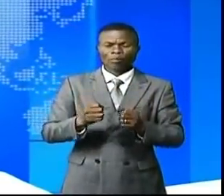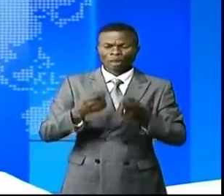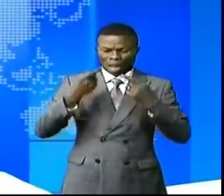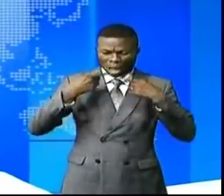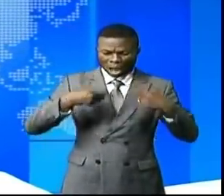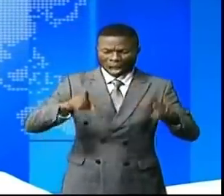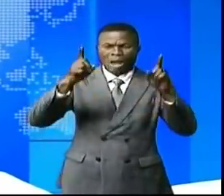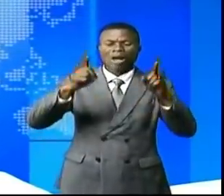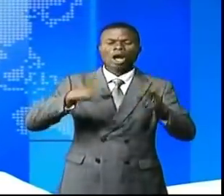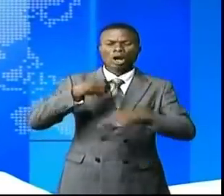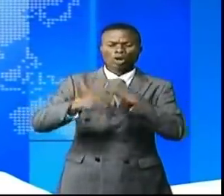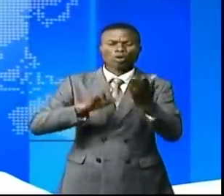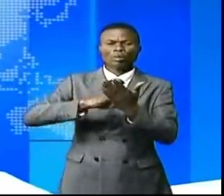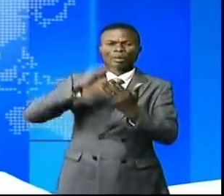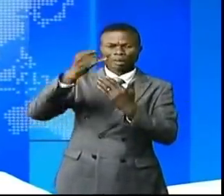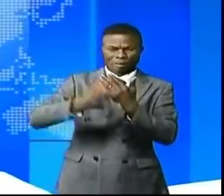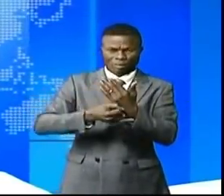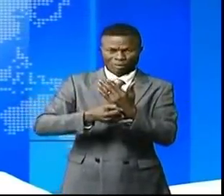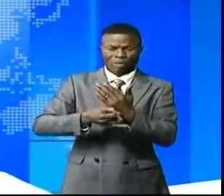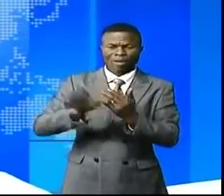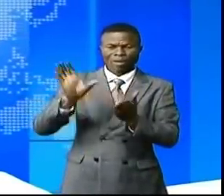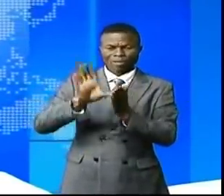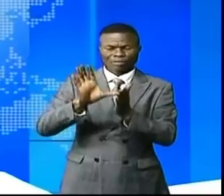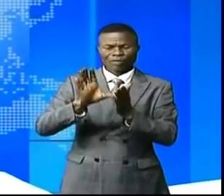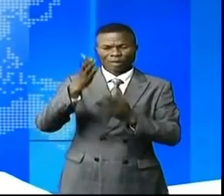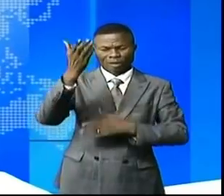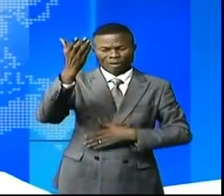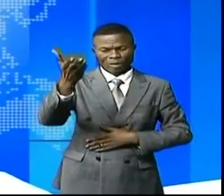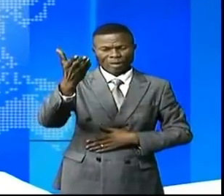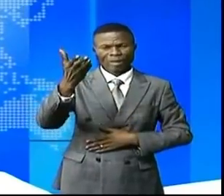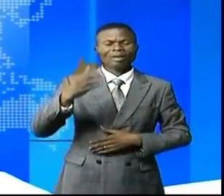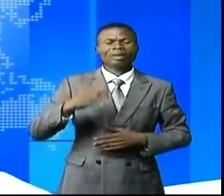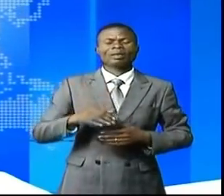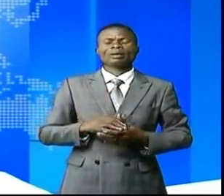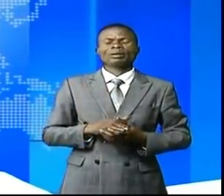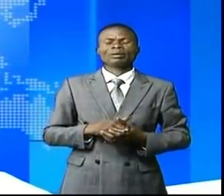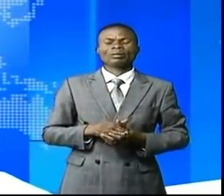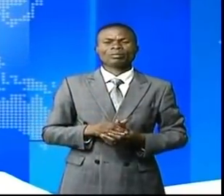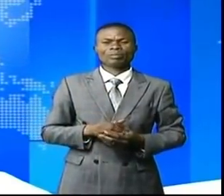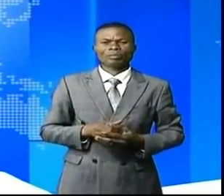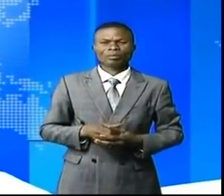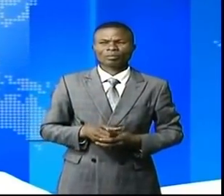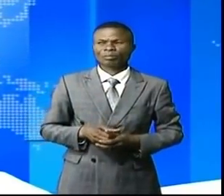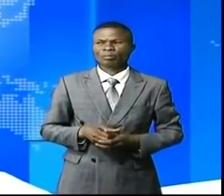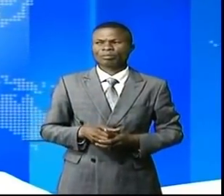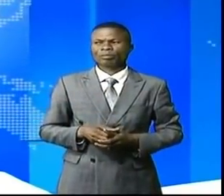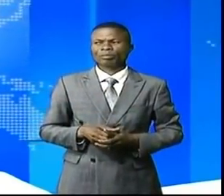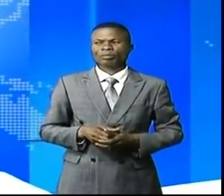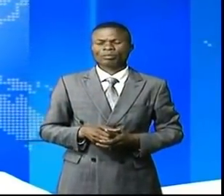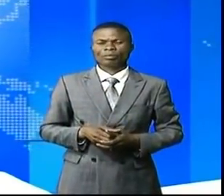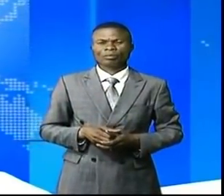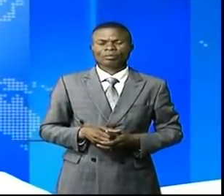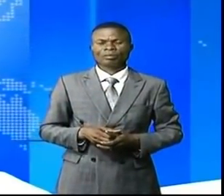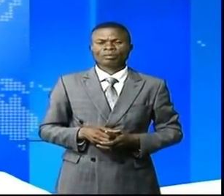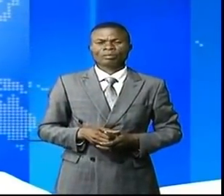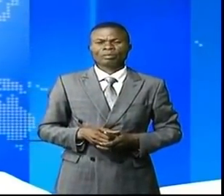go de ce projet à Benambala. Reportage de la presse de la RTNC